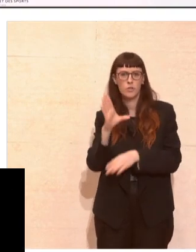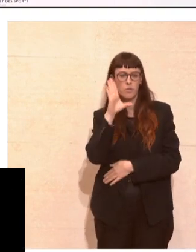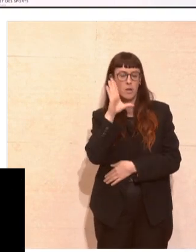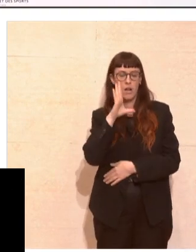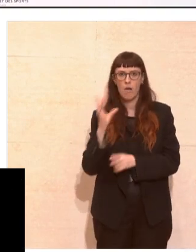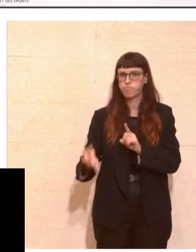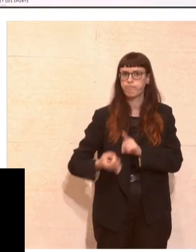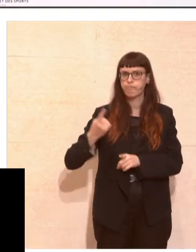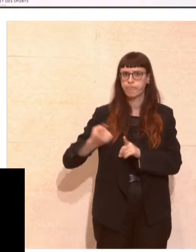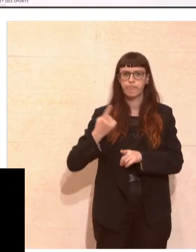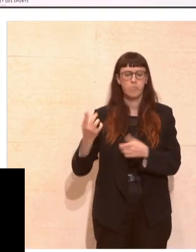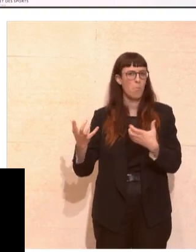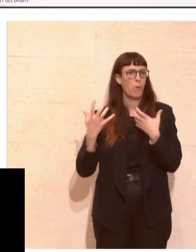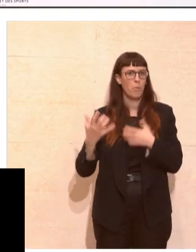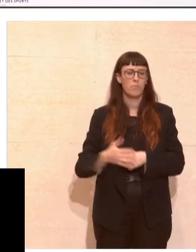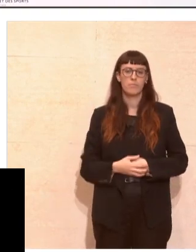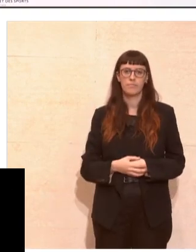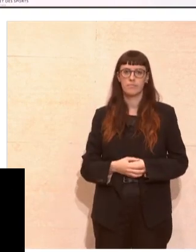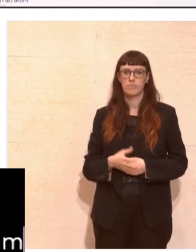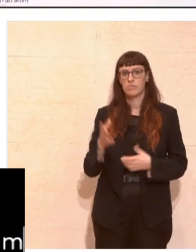d'essayer de comprendre qu'est-ce qui se passe.